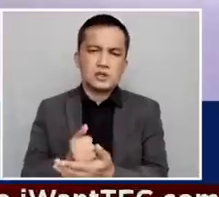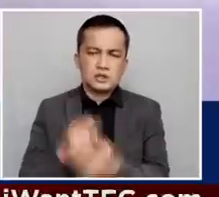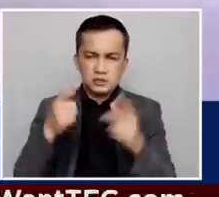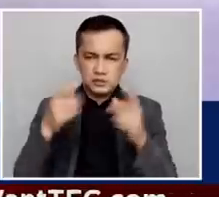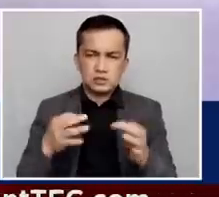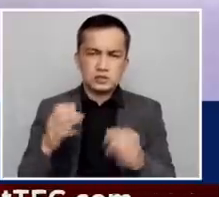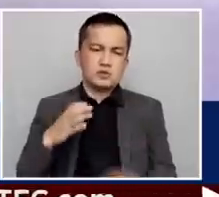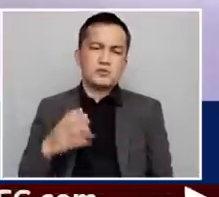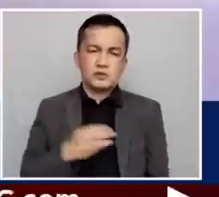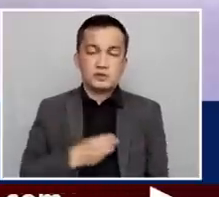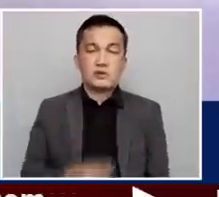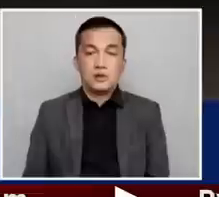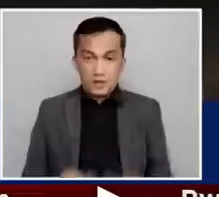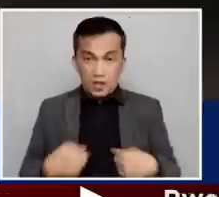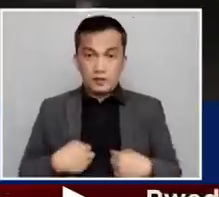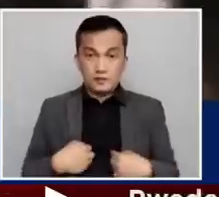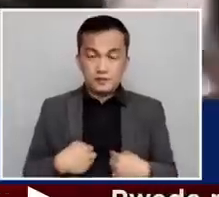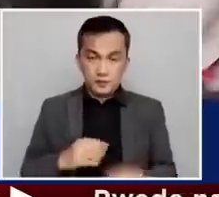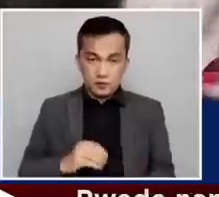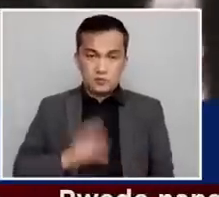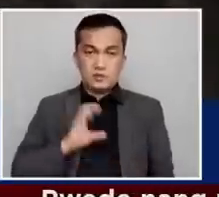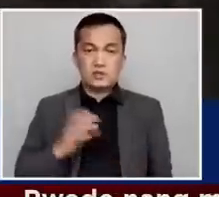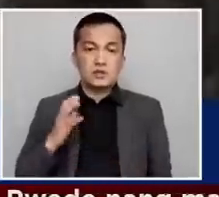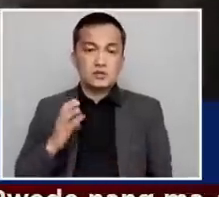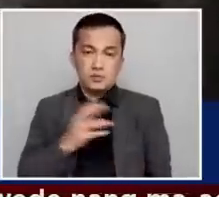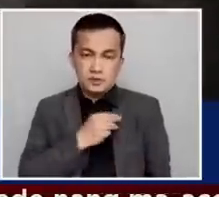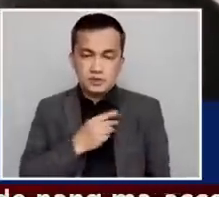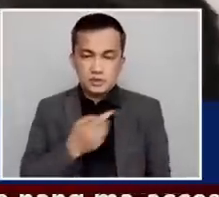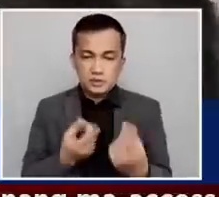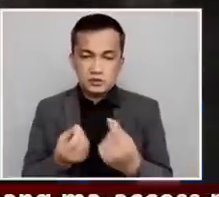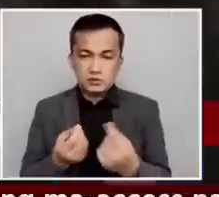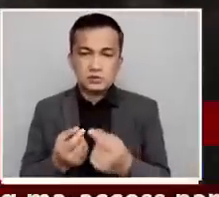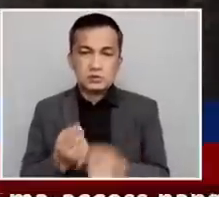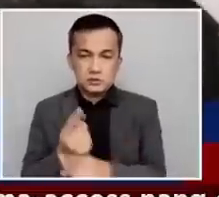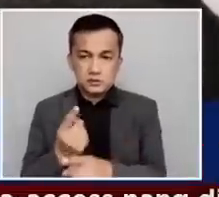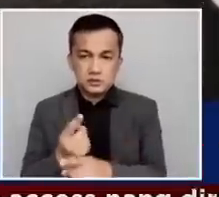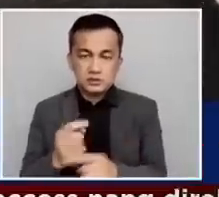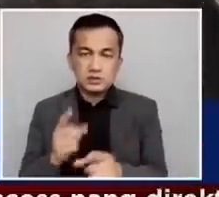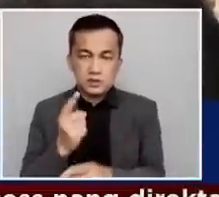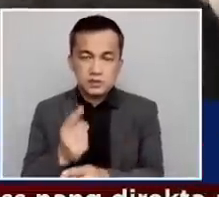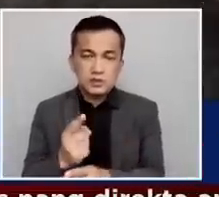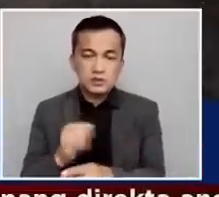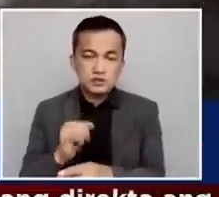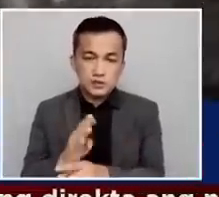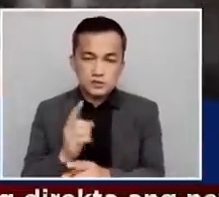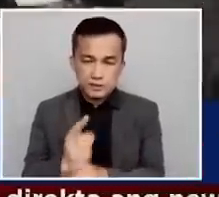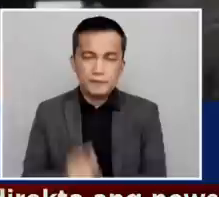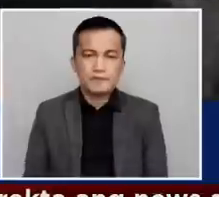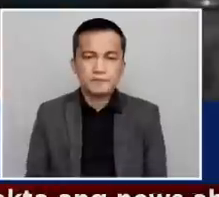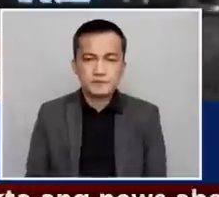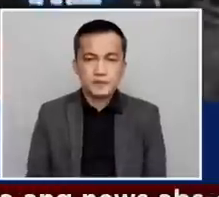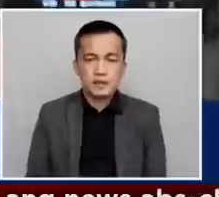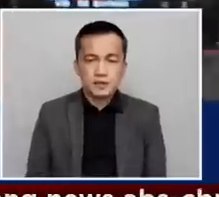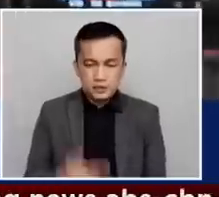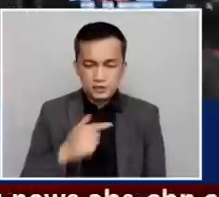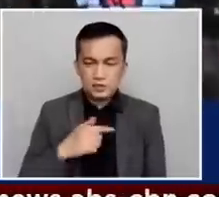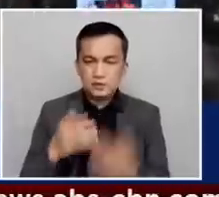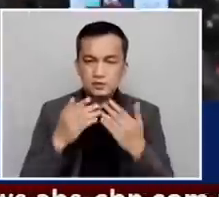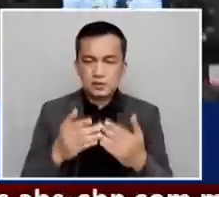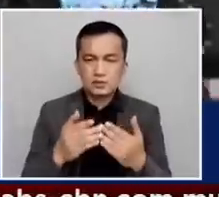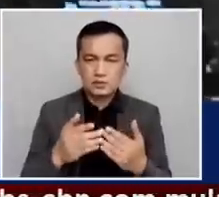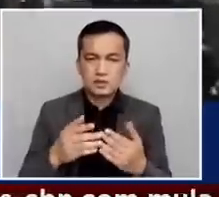the committee did its job. Nagpasalamat naman kay Pangulong Ferdinand Marcos Jr. ang kampo ni Teves sa alok na